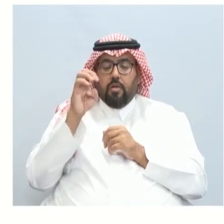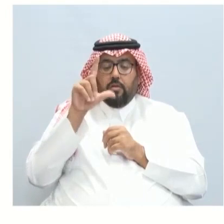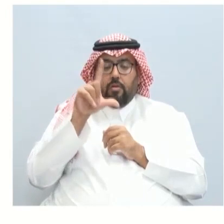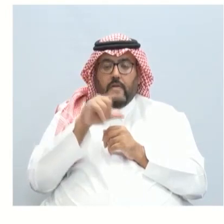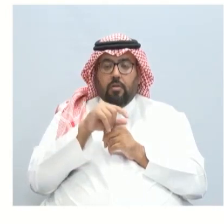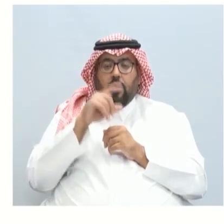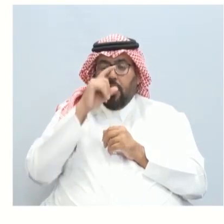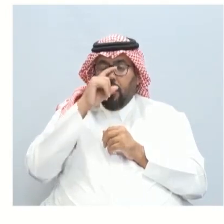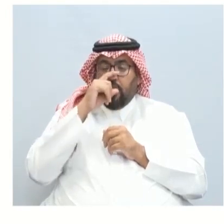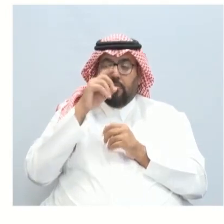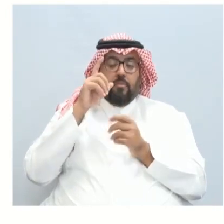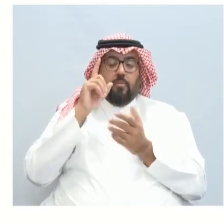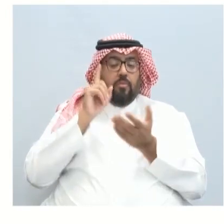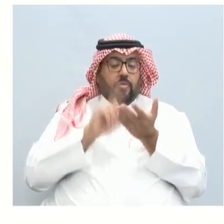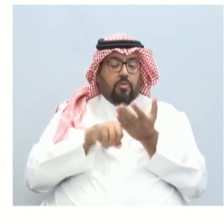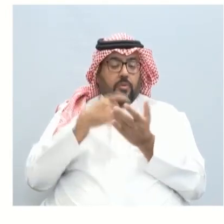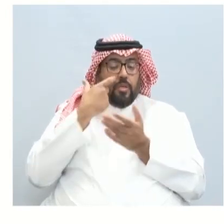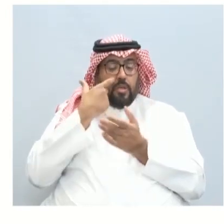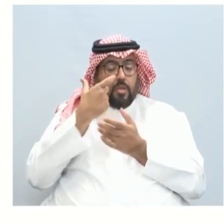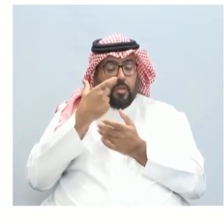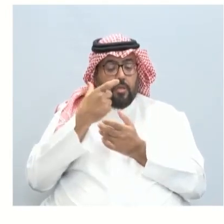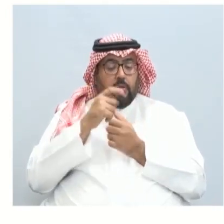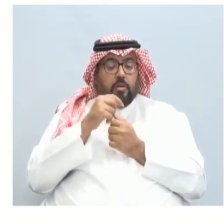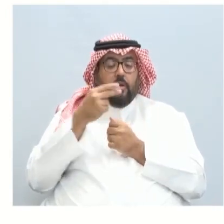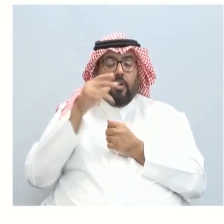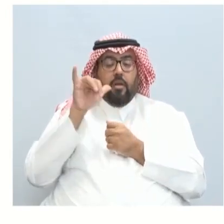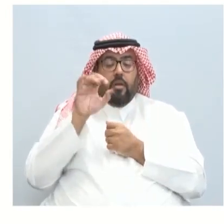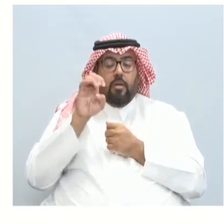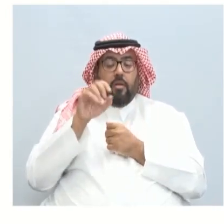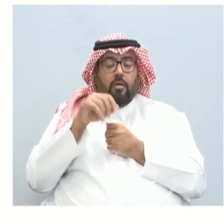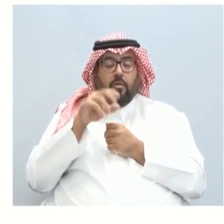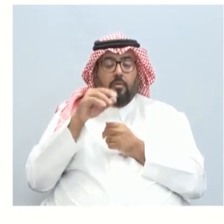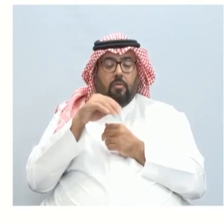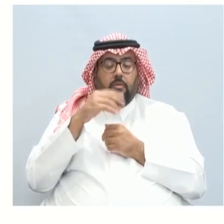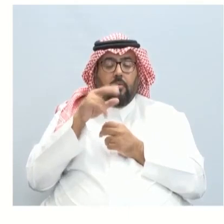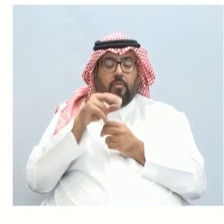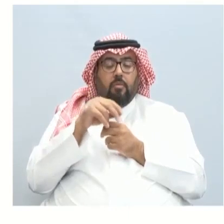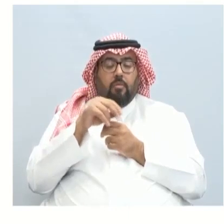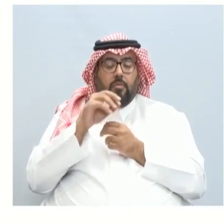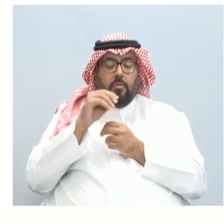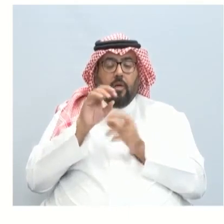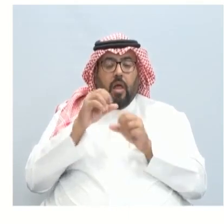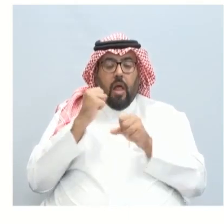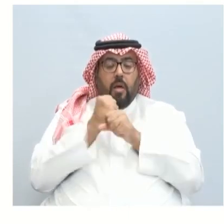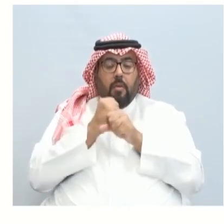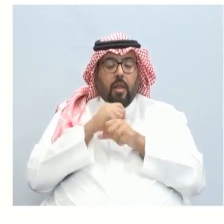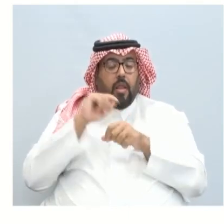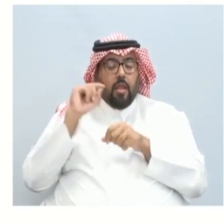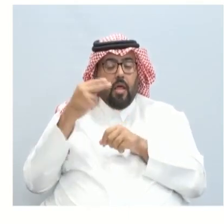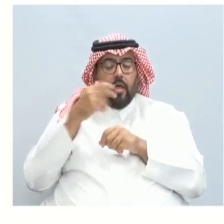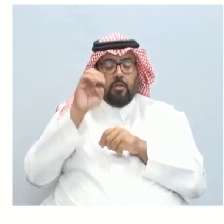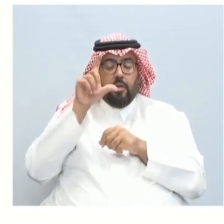يجب التركيز عليه ويبدا فيه بعد الانتهاء من الاعمال العاجله